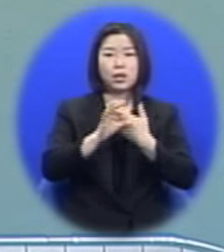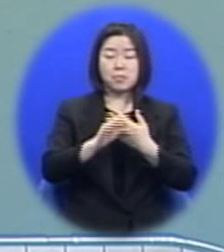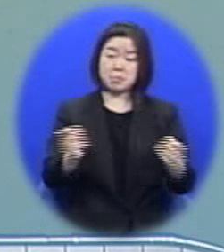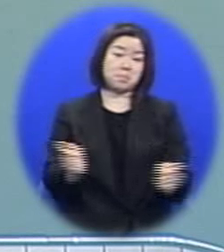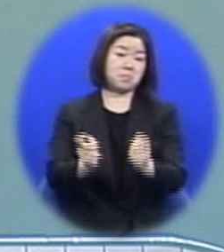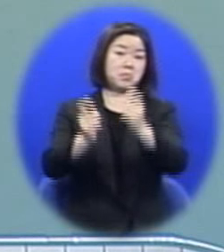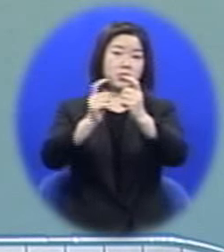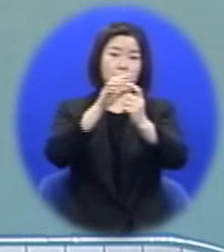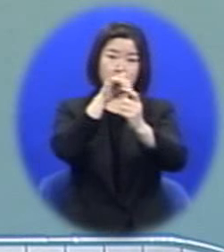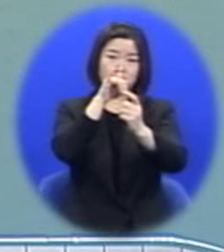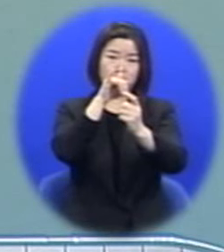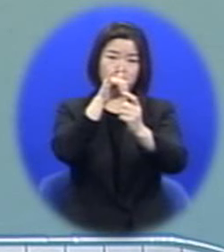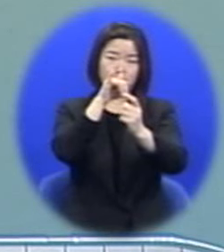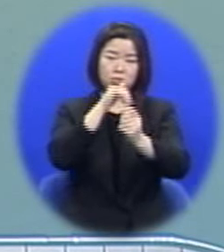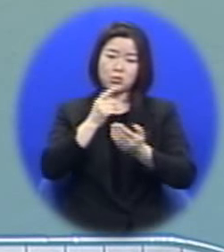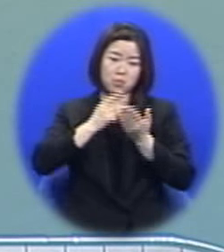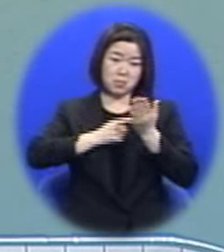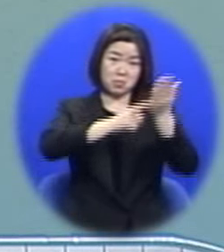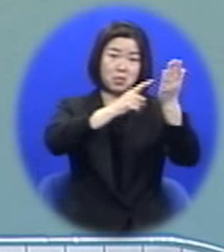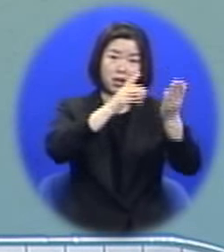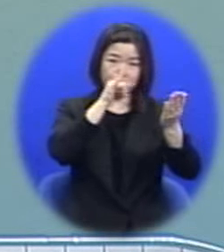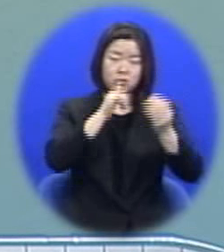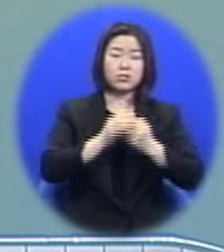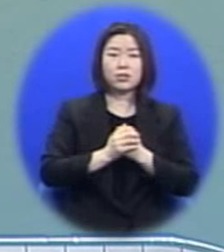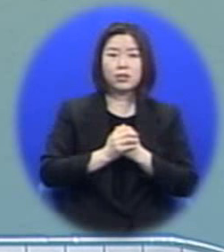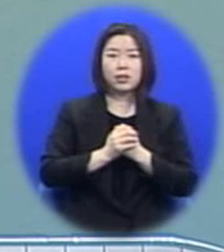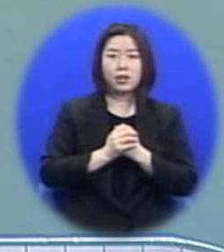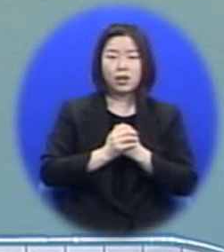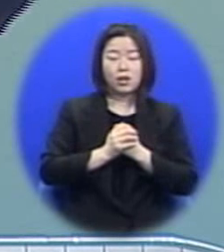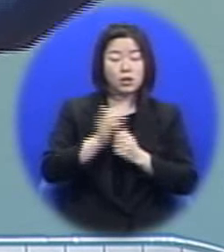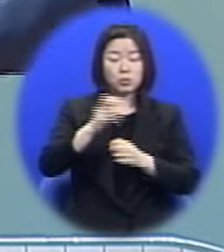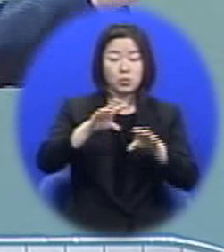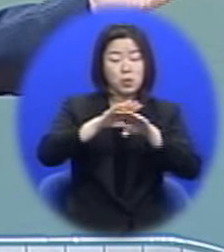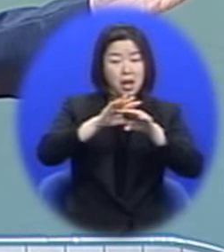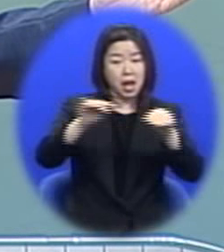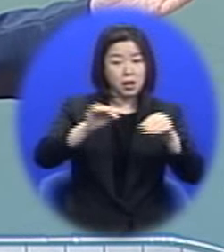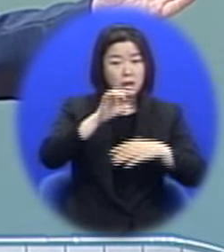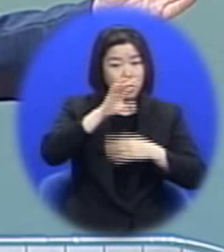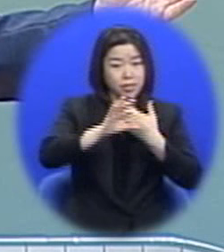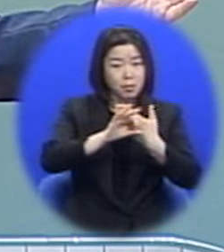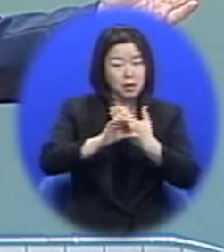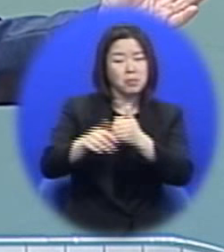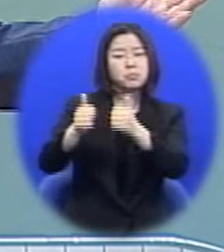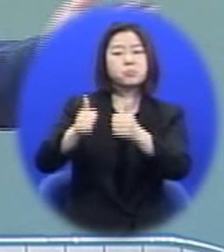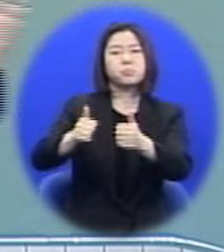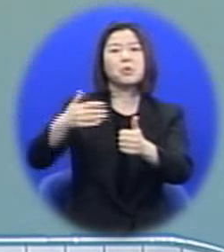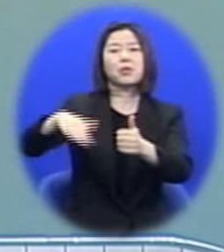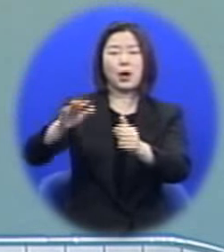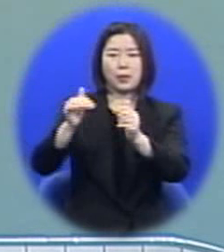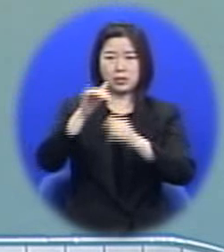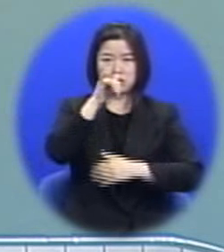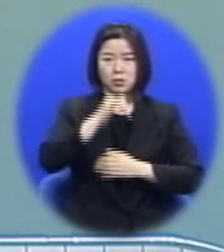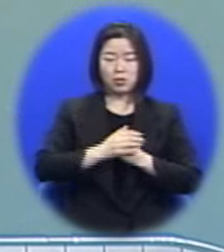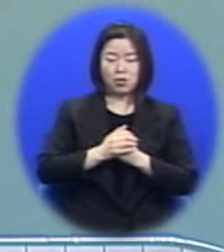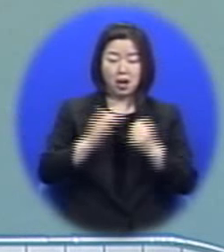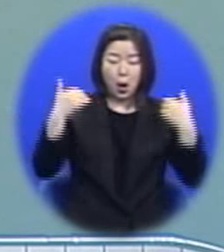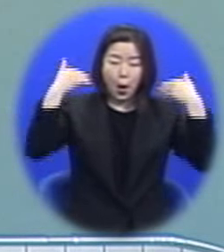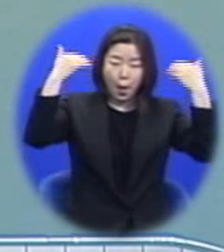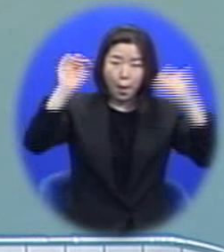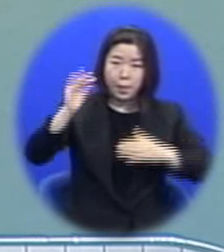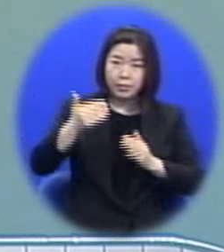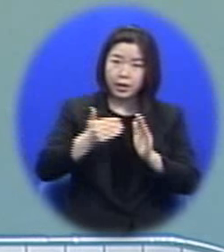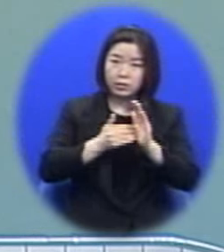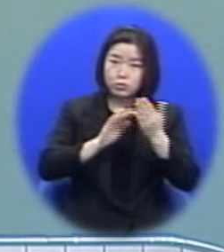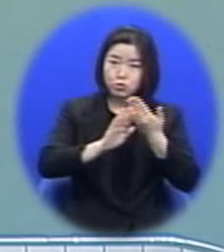합니다. 항의라도 합니다. 정 해결이 안 되면 재판이라도 합니다. 어른이 되고 나면